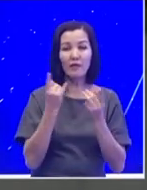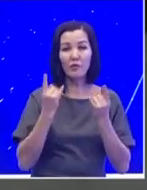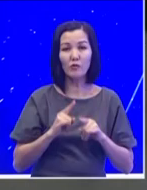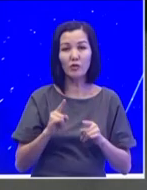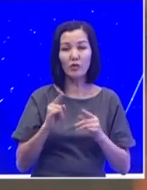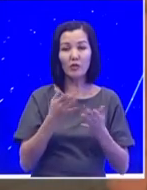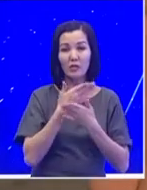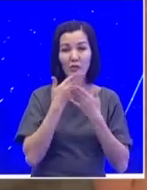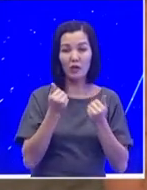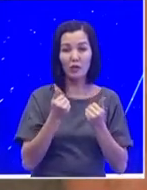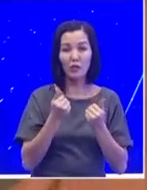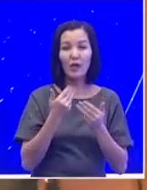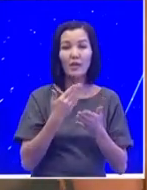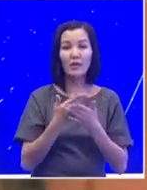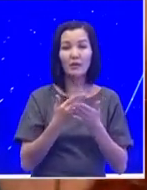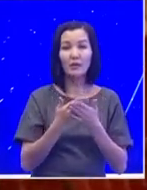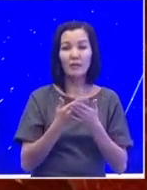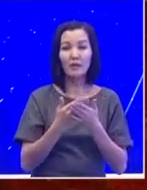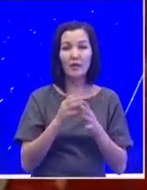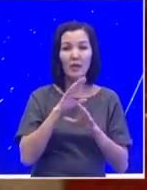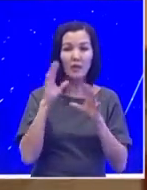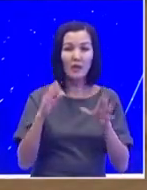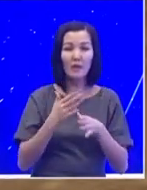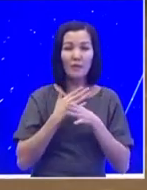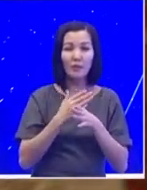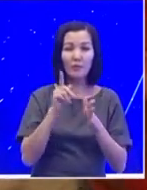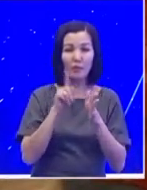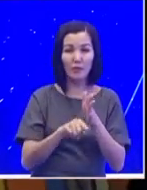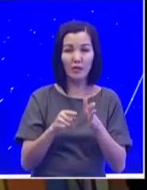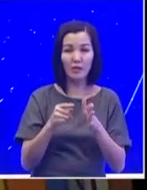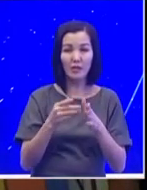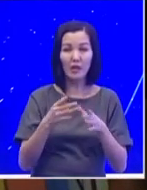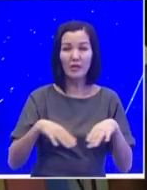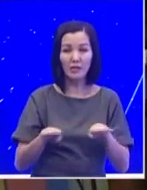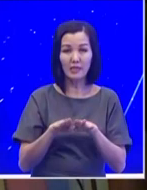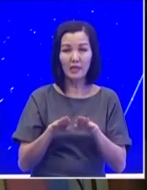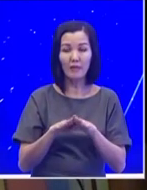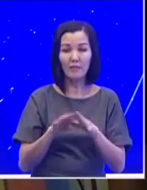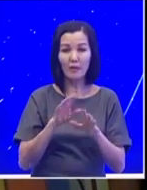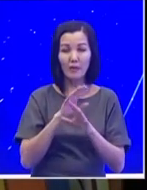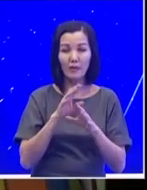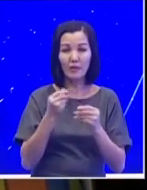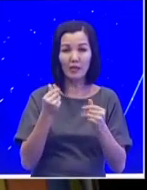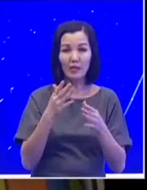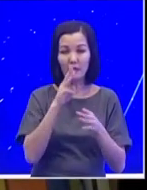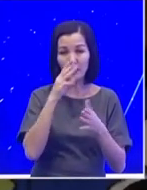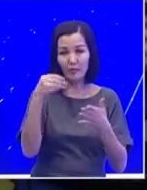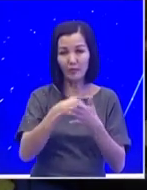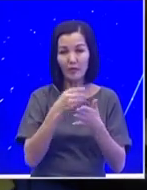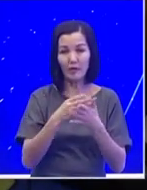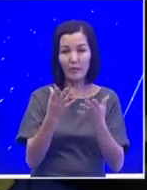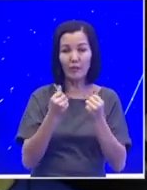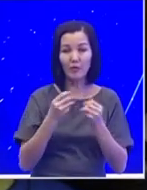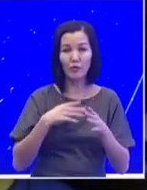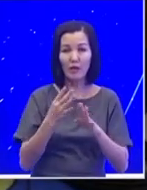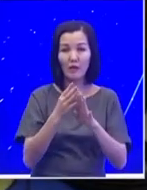близнецов нет. Так же, как и привилегий для них. Матери близнецов получают пособие наравне с остальными. Также состоят в общей очереди для поступления